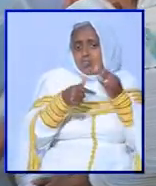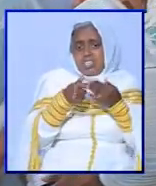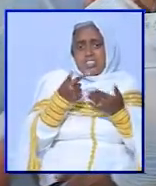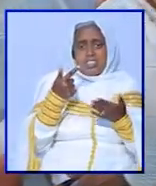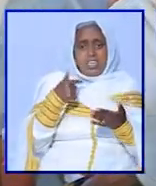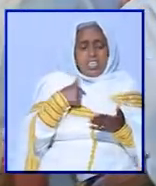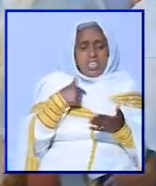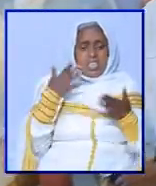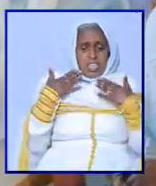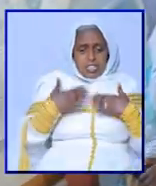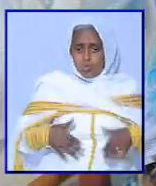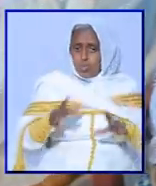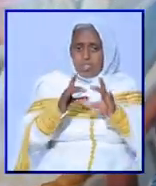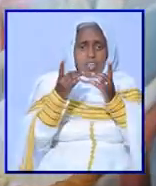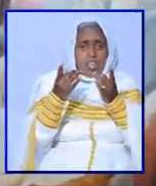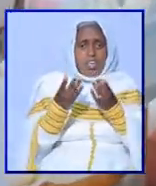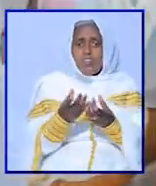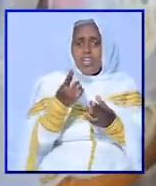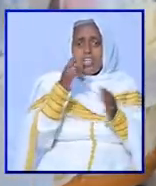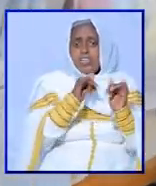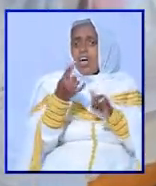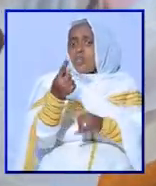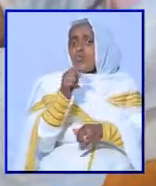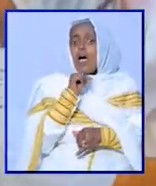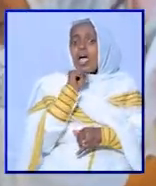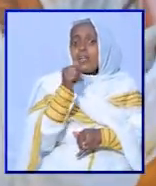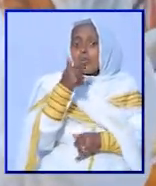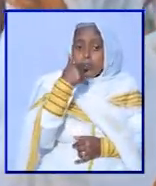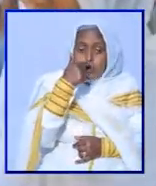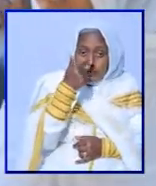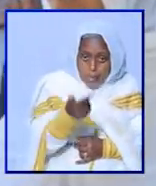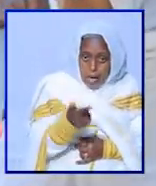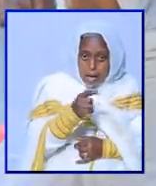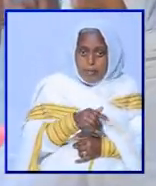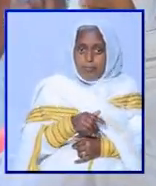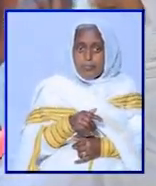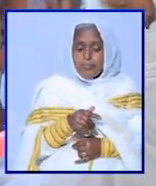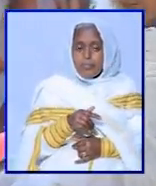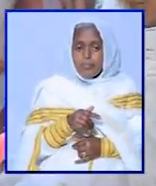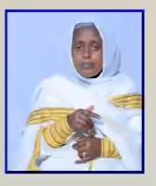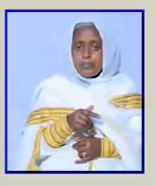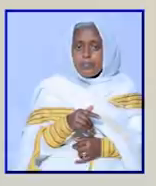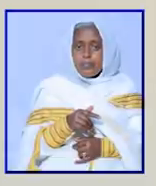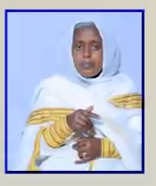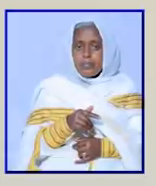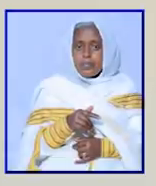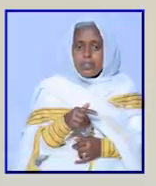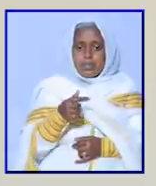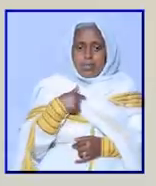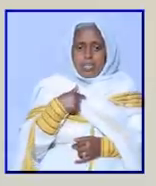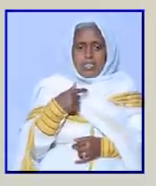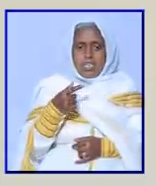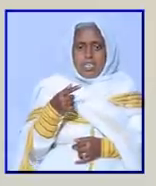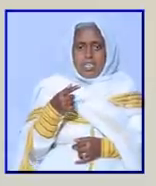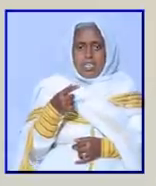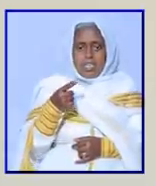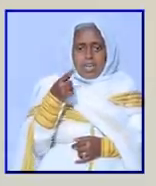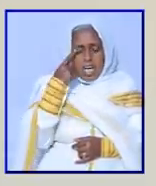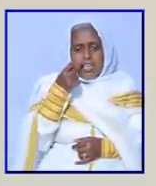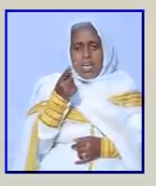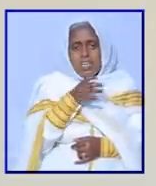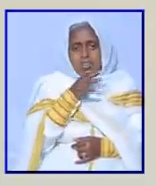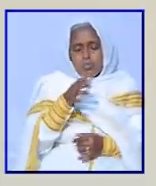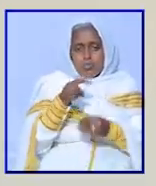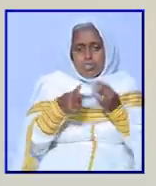አይደለም ስለዚህ እኔ ከሰውነት ክፍሎች እንዳንዱ አይደለም ብላ ዘንተ አቆ ዘንተ